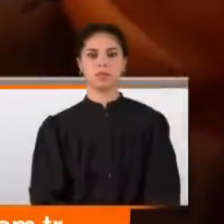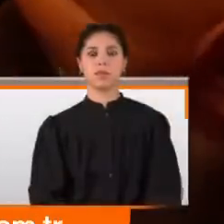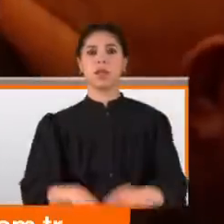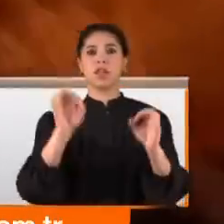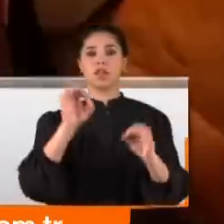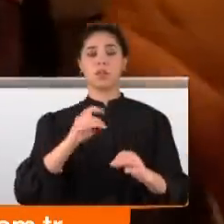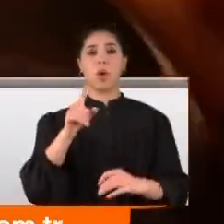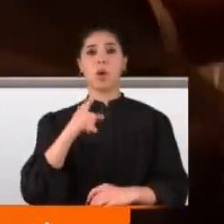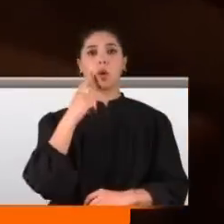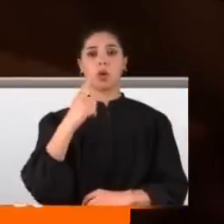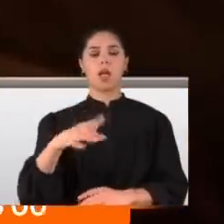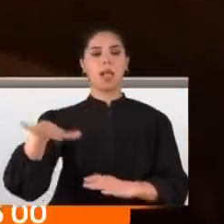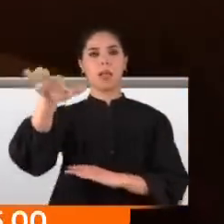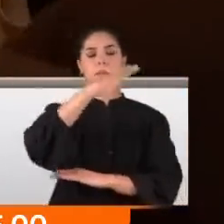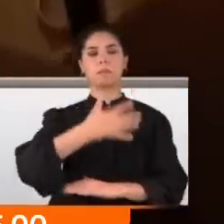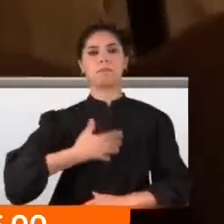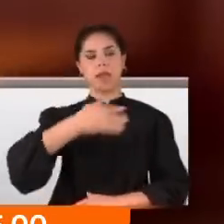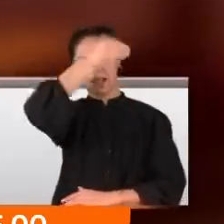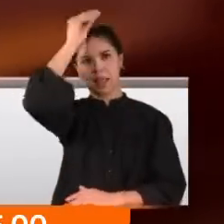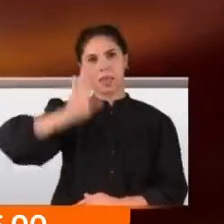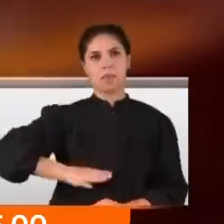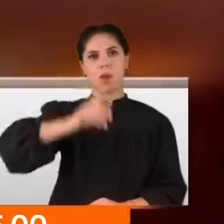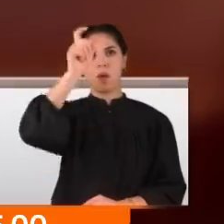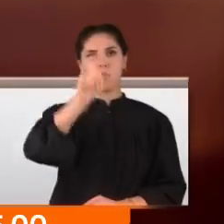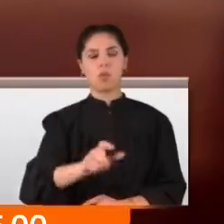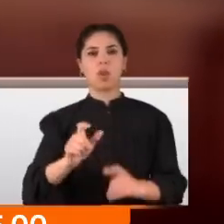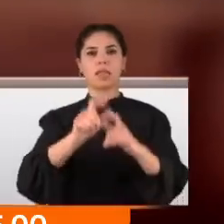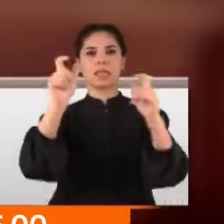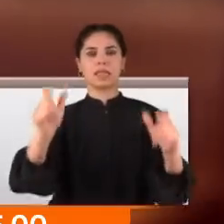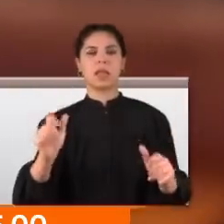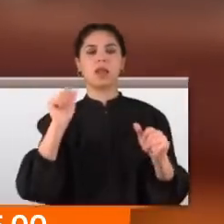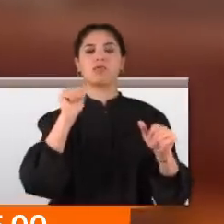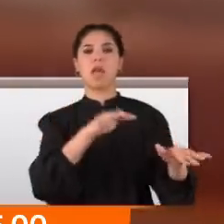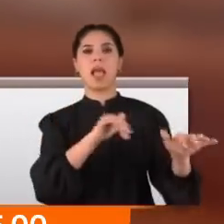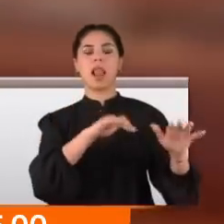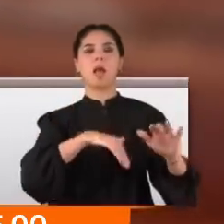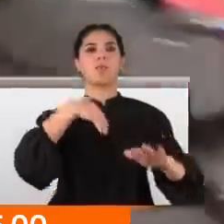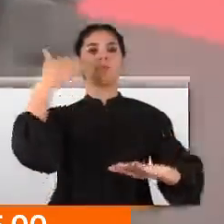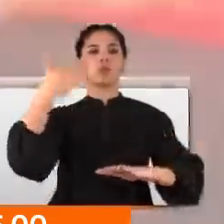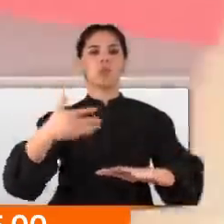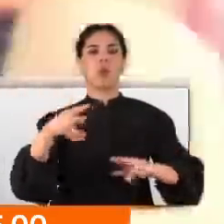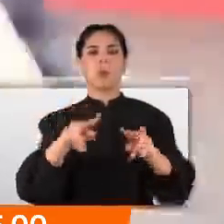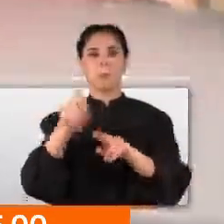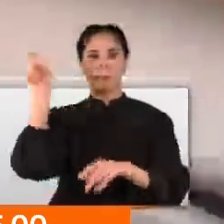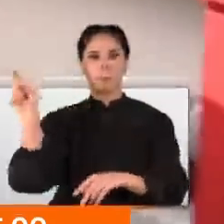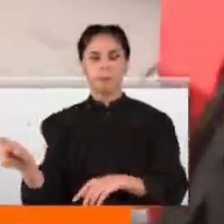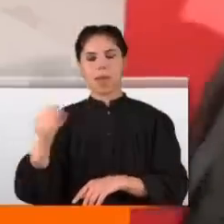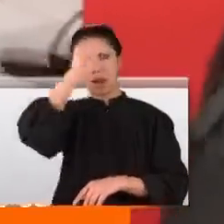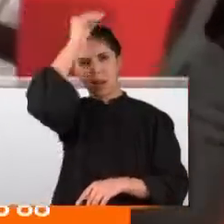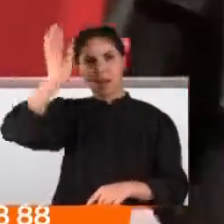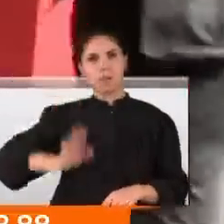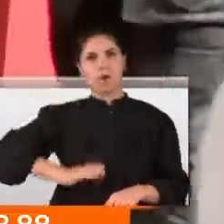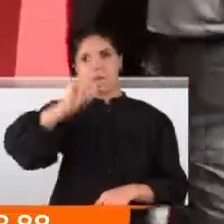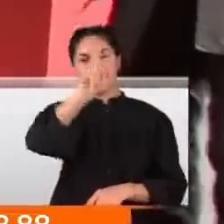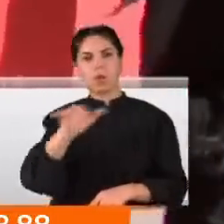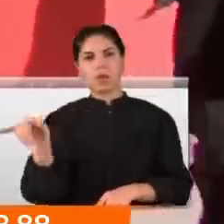Gözler böylece Ekrem İmamoğlu'na çevrildi. Özellikle Saraçhane sonrasında İmamoğlu Akşener ikilisinin yakınlığı dikkat çekmiş,